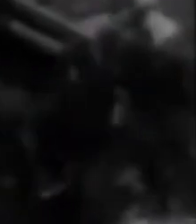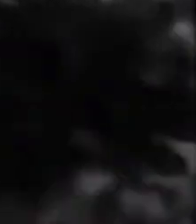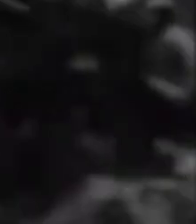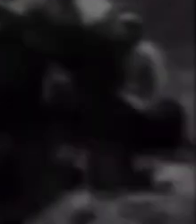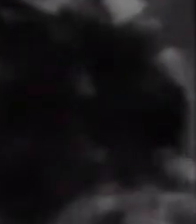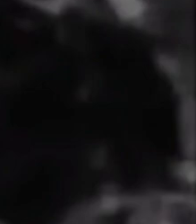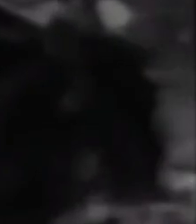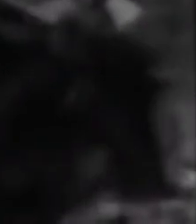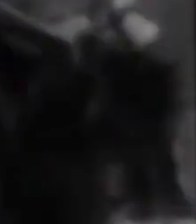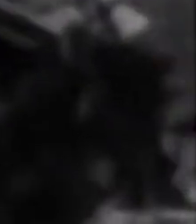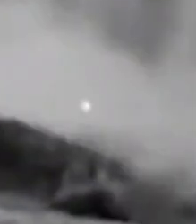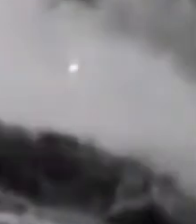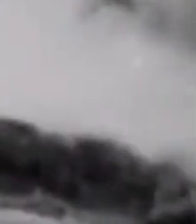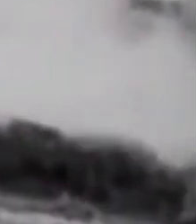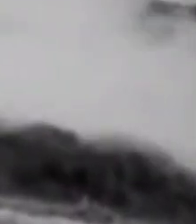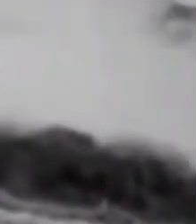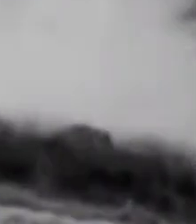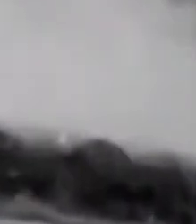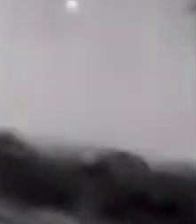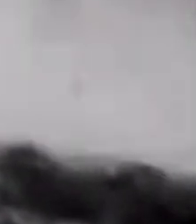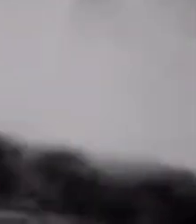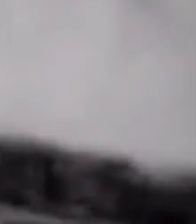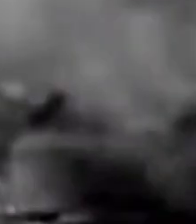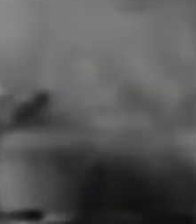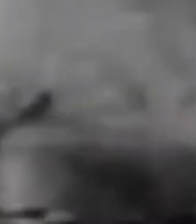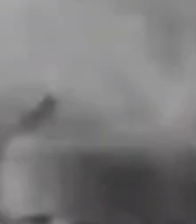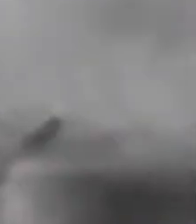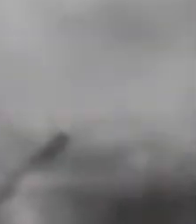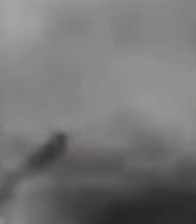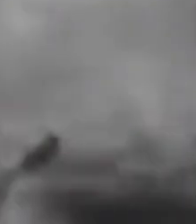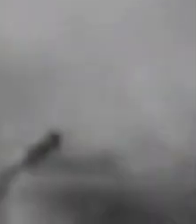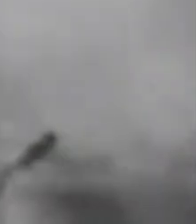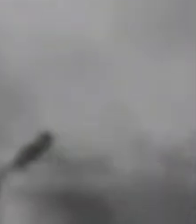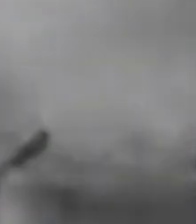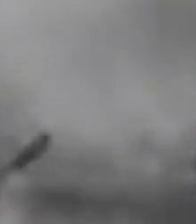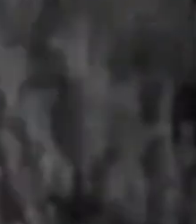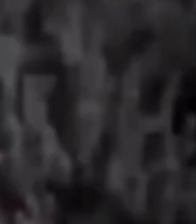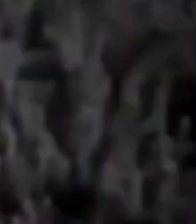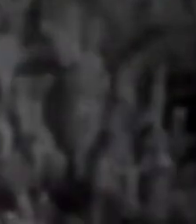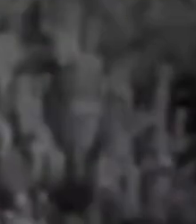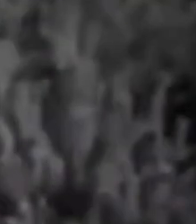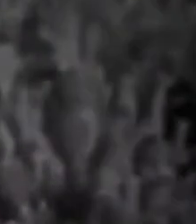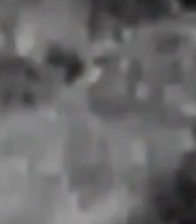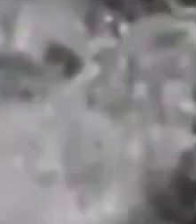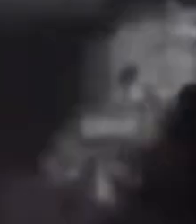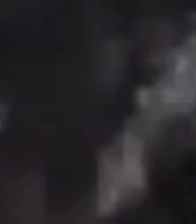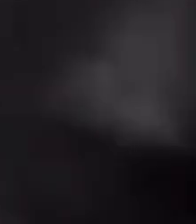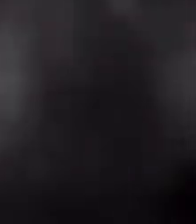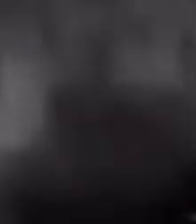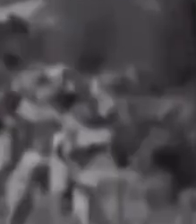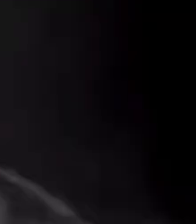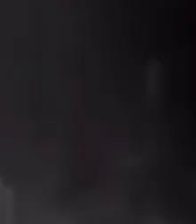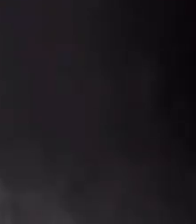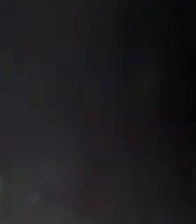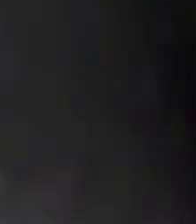1950년 6월 25일 북한의 기습적인 남침으로 시작된 민족 비극의 그날,